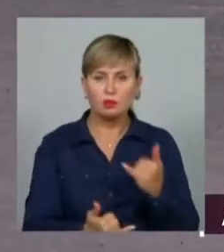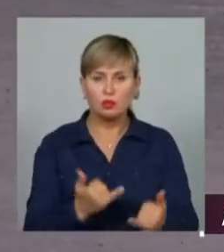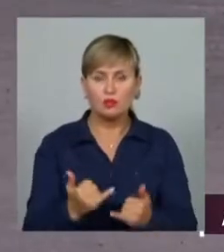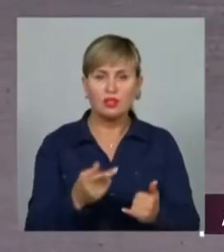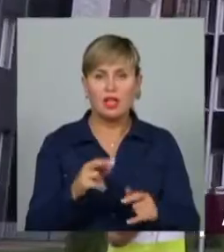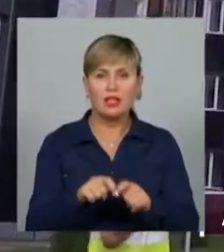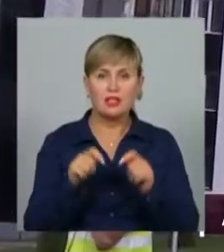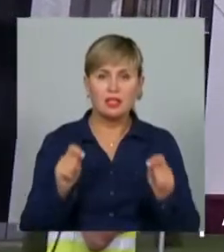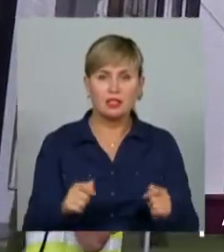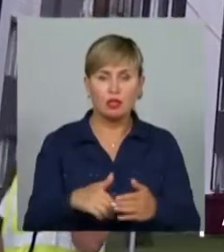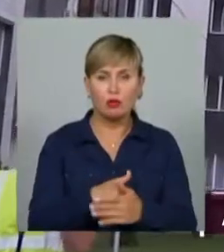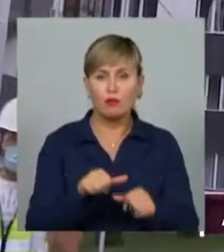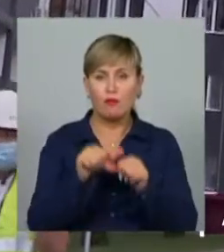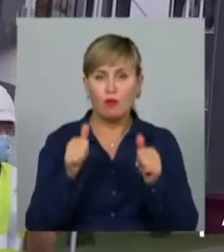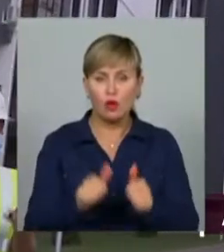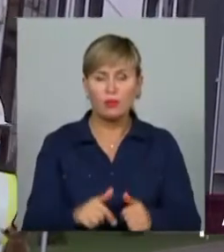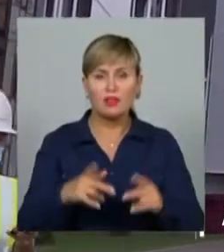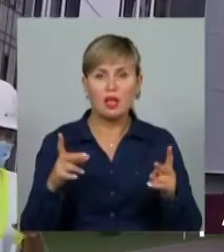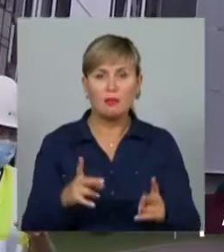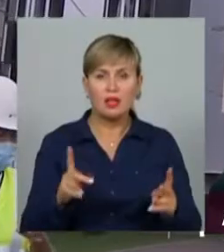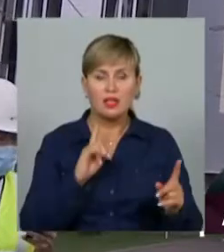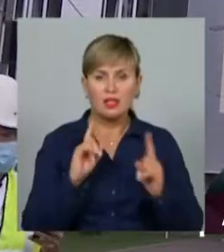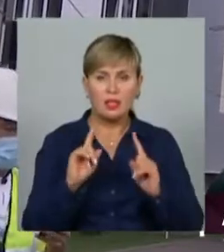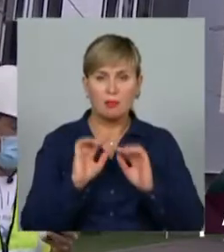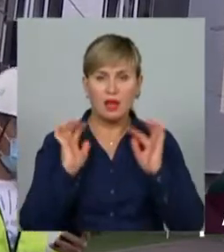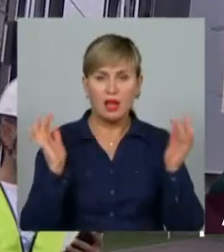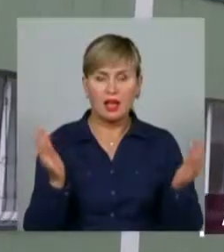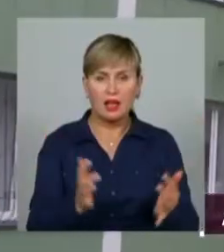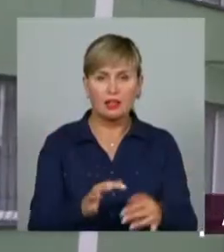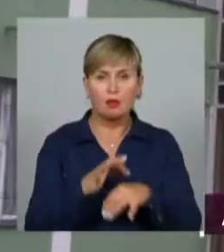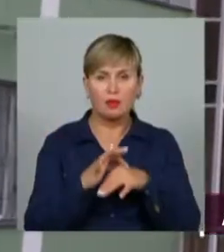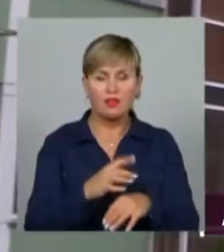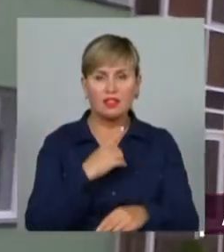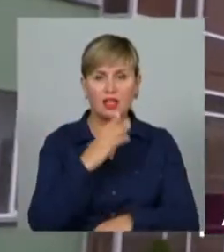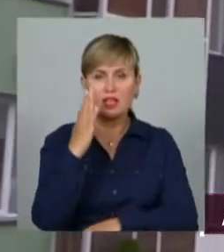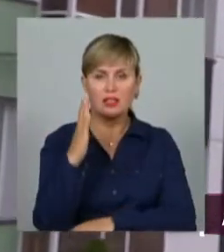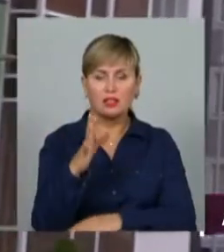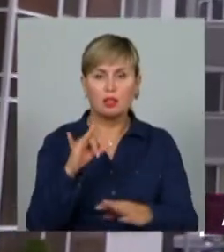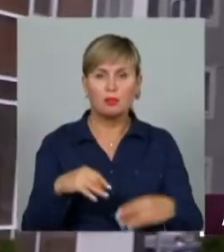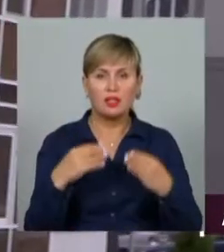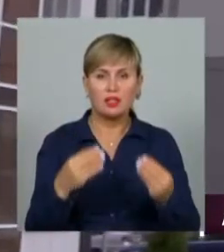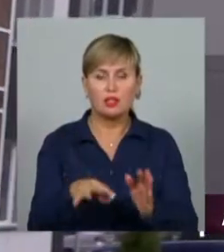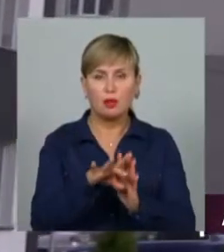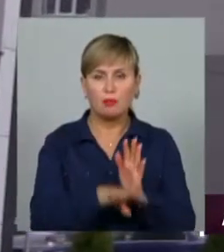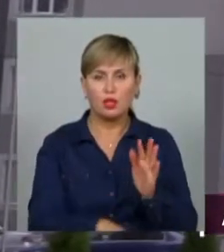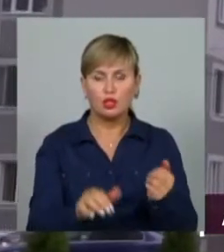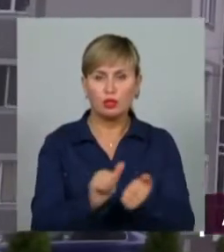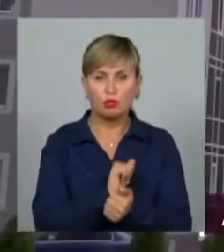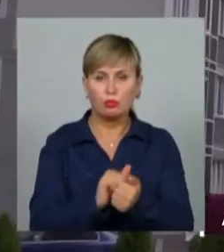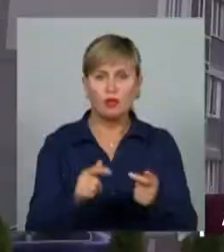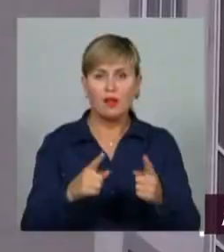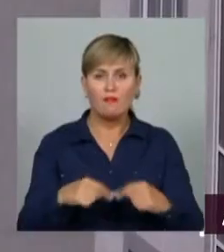Для создания новой формы собственности необходимо созвать собрание жильцов, провести голосование и предоставить перечень документов в